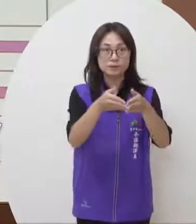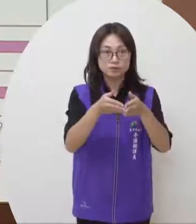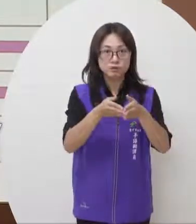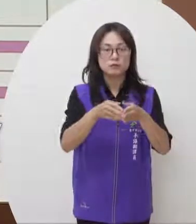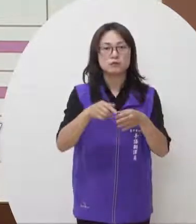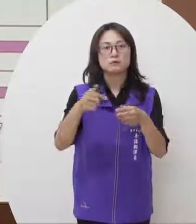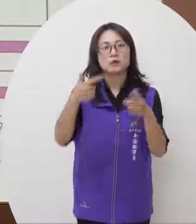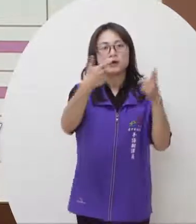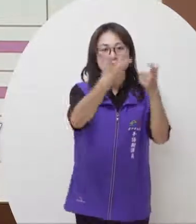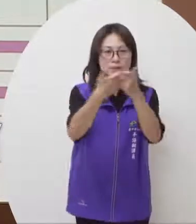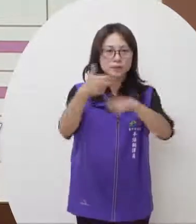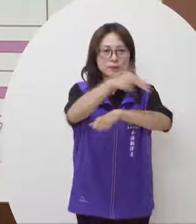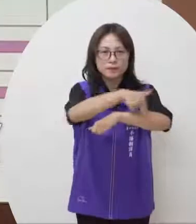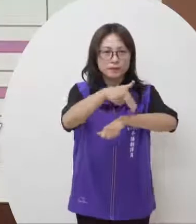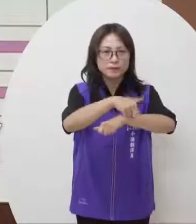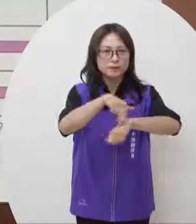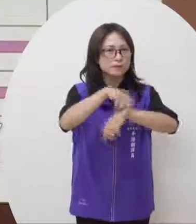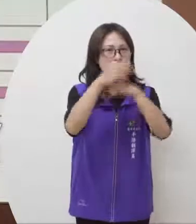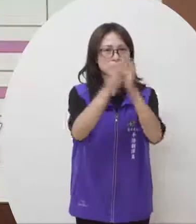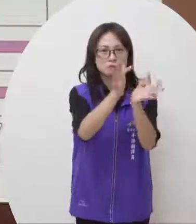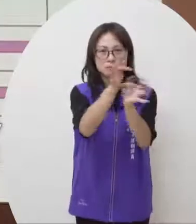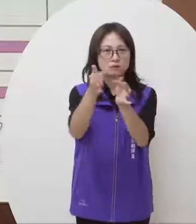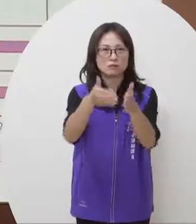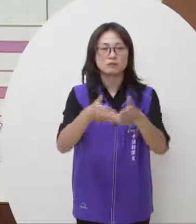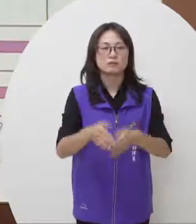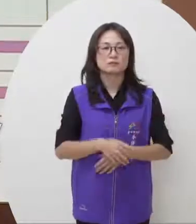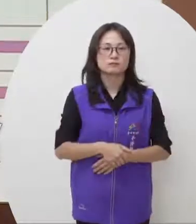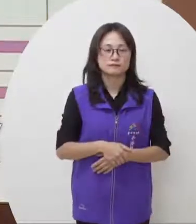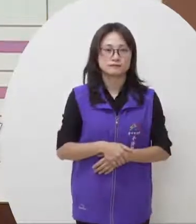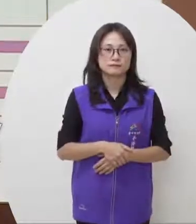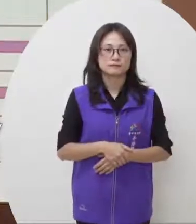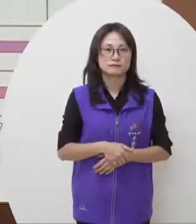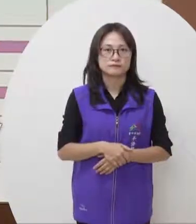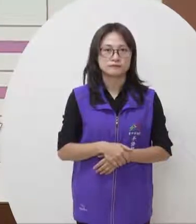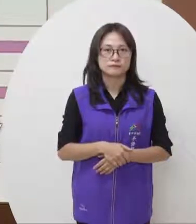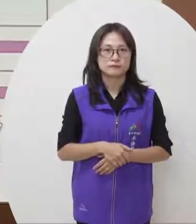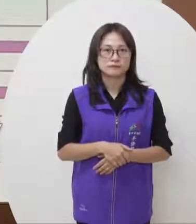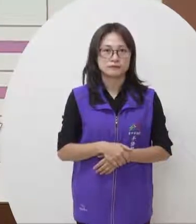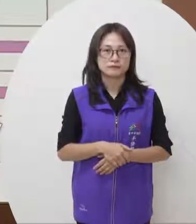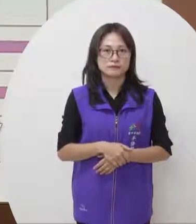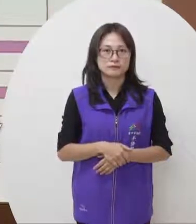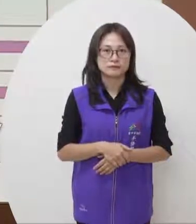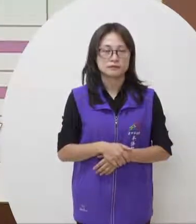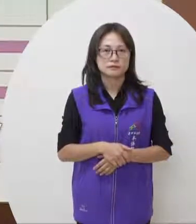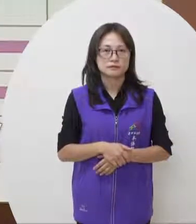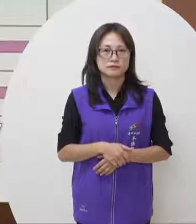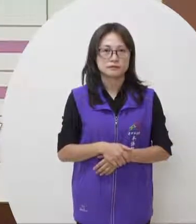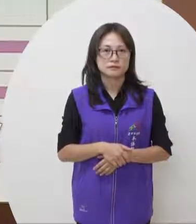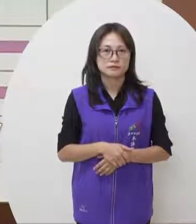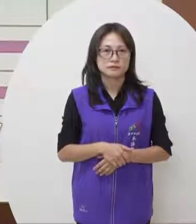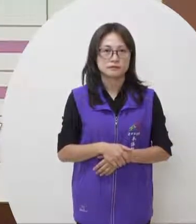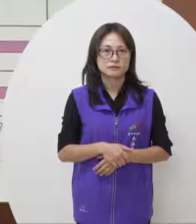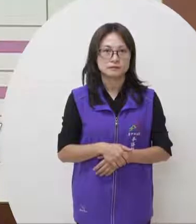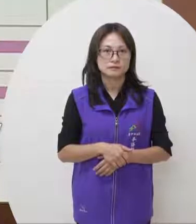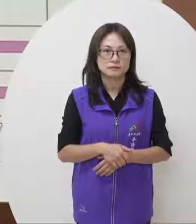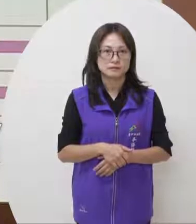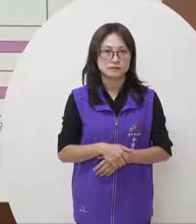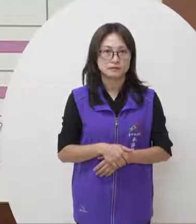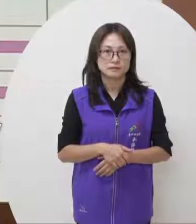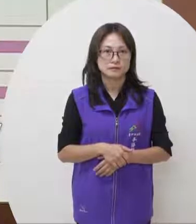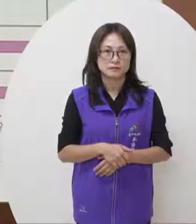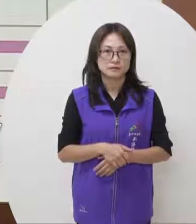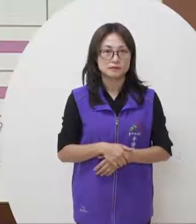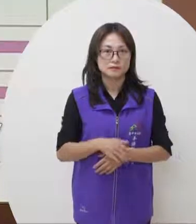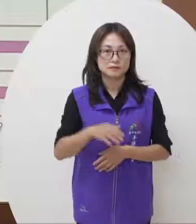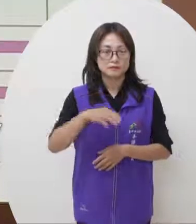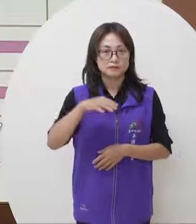相关整合、横向整合怎么处理，所以这倒是四月到九月事实上在府内在讨论。那确认之后，